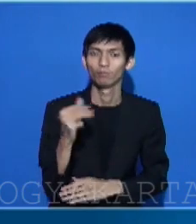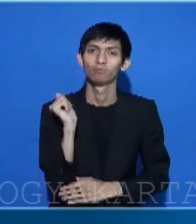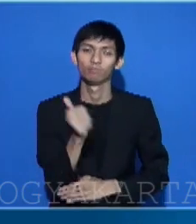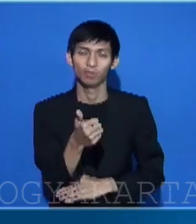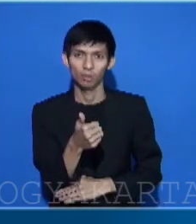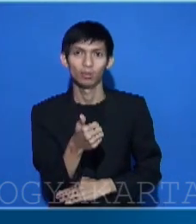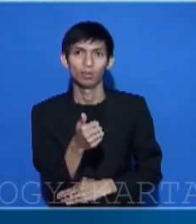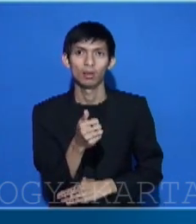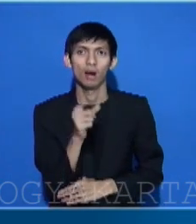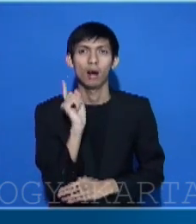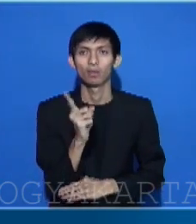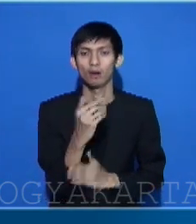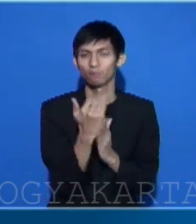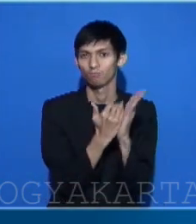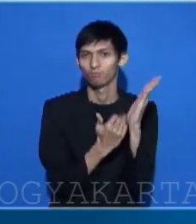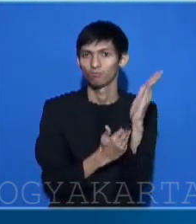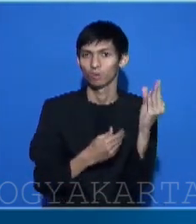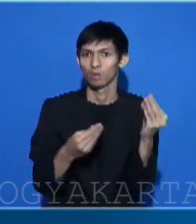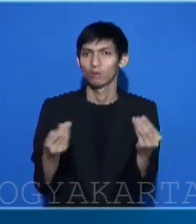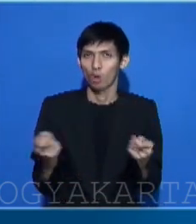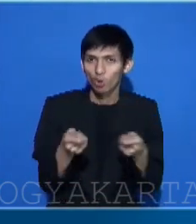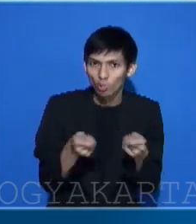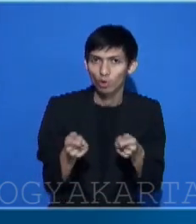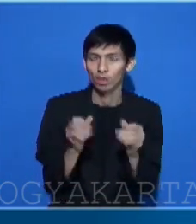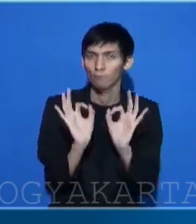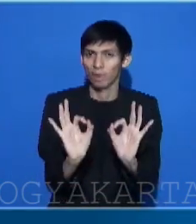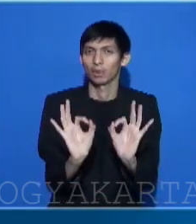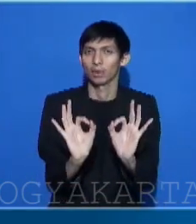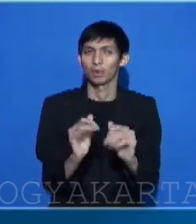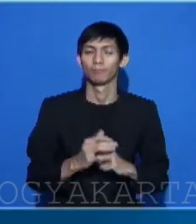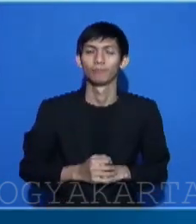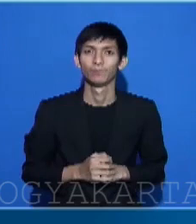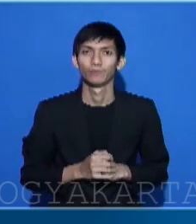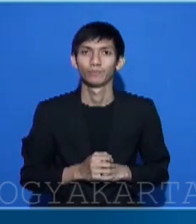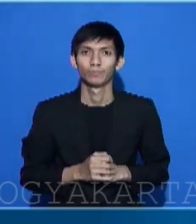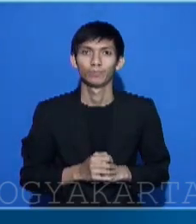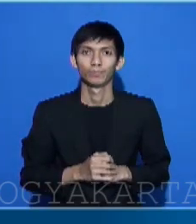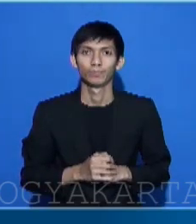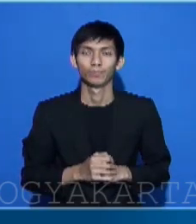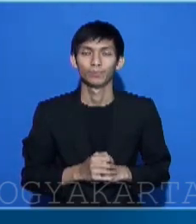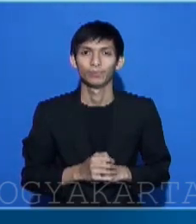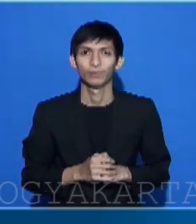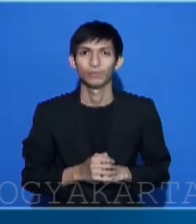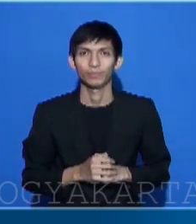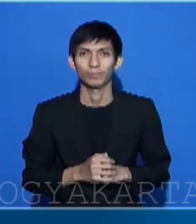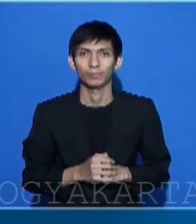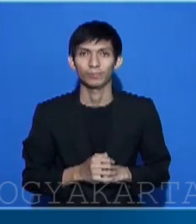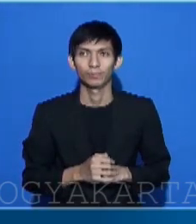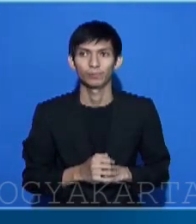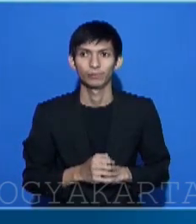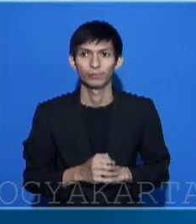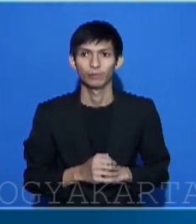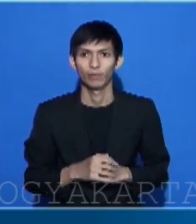harus diikuti dengan tata kelola perusahaan-perusahaan riba yang cukup bagus. Penindakan money changer ilegal diatur dalam